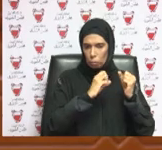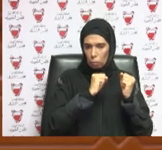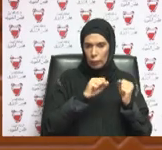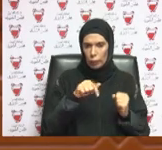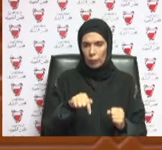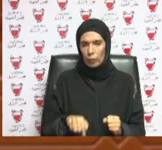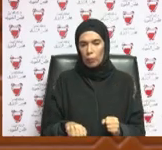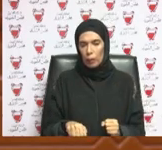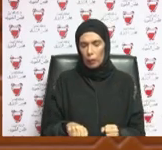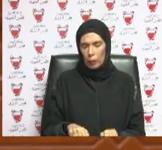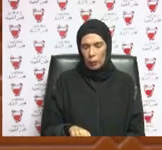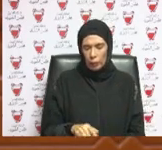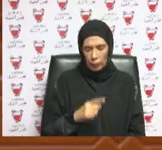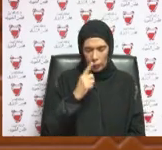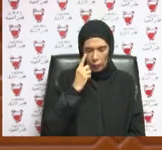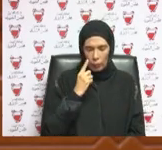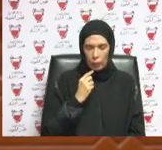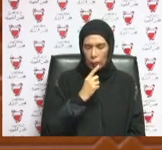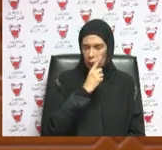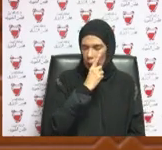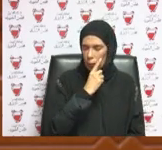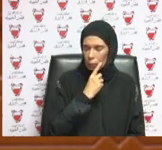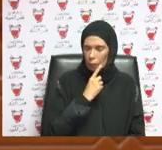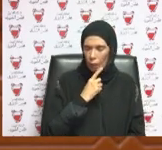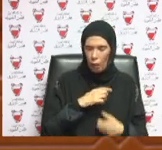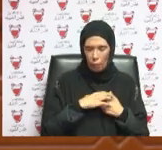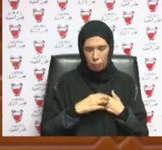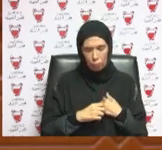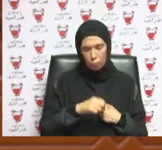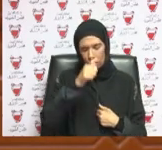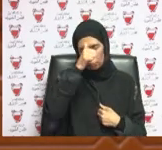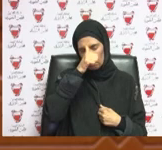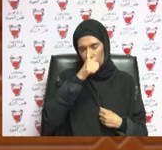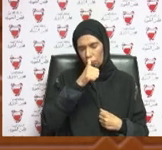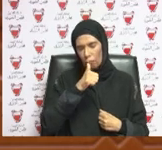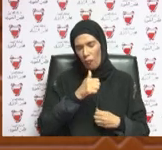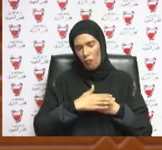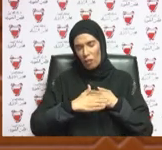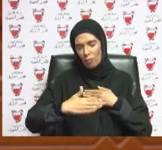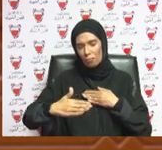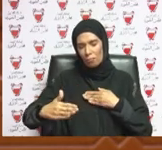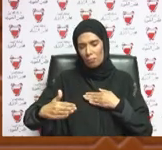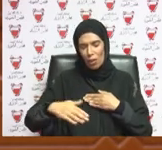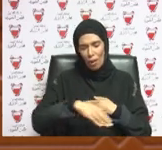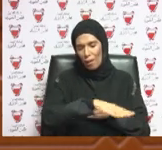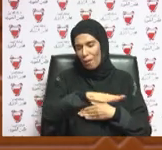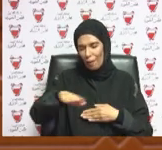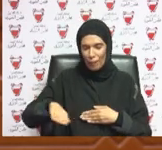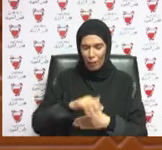إن العين لتدمع وإن القلب ليحزن، وإن على فراقك يا خليفة